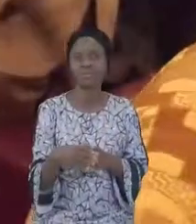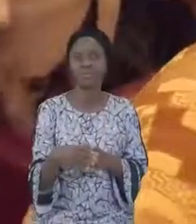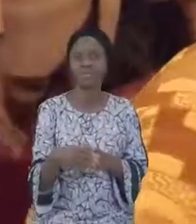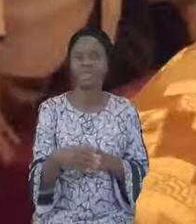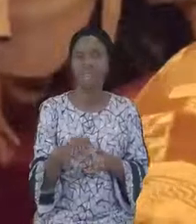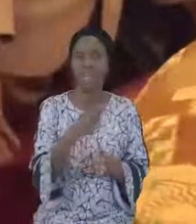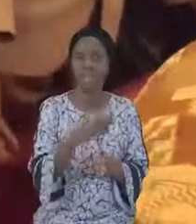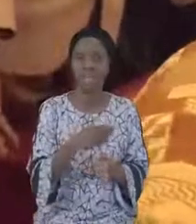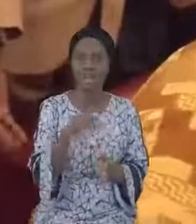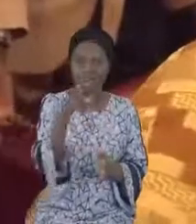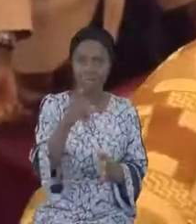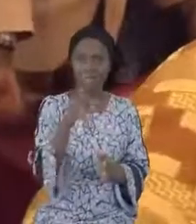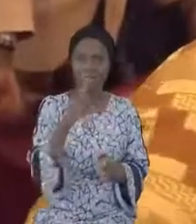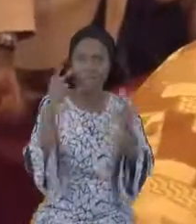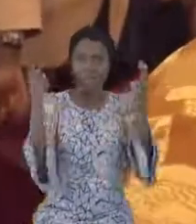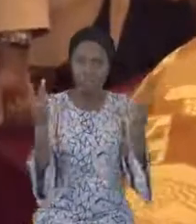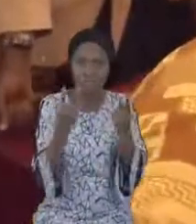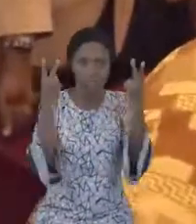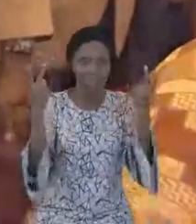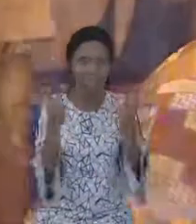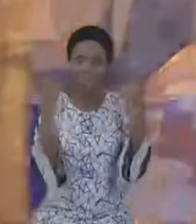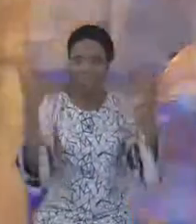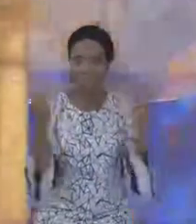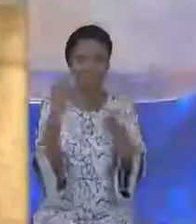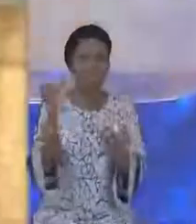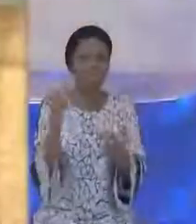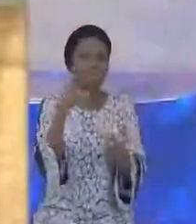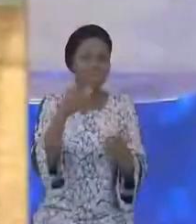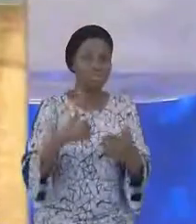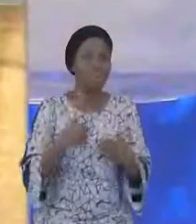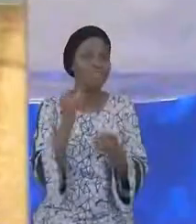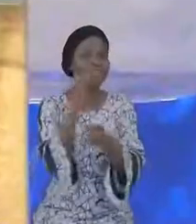Tu es victorieux. Tu es vainqueur.